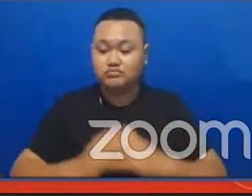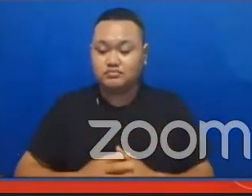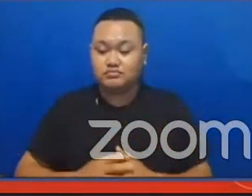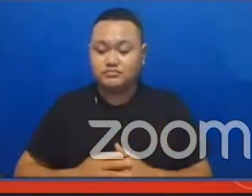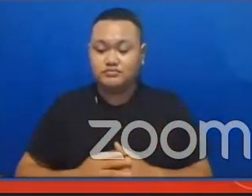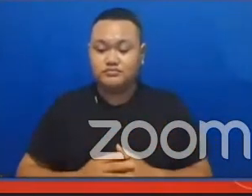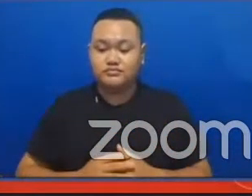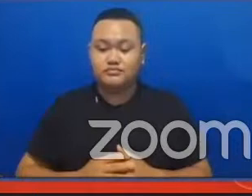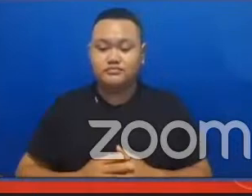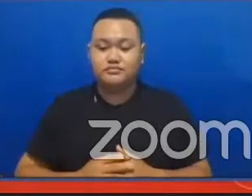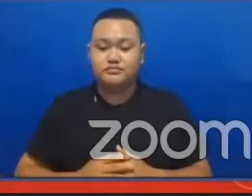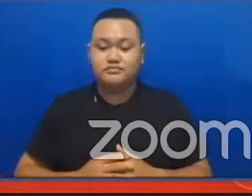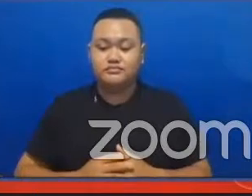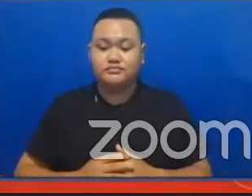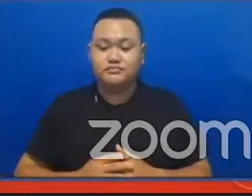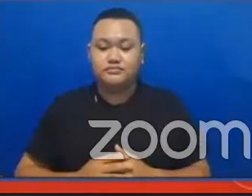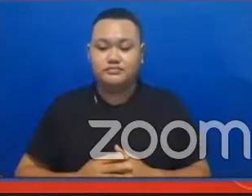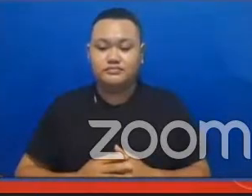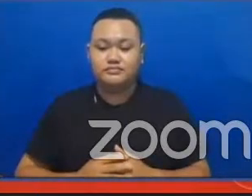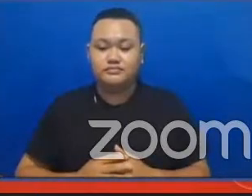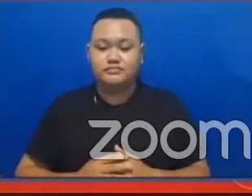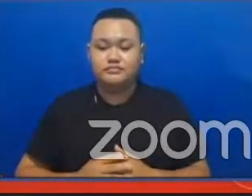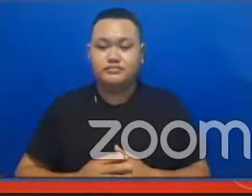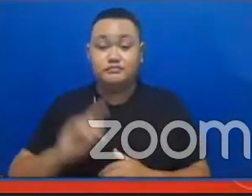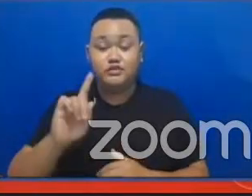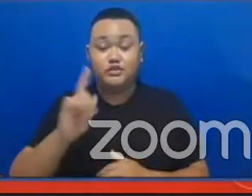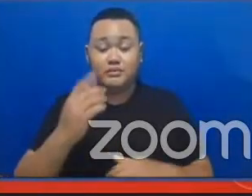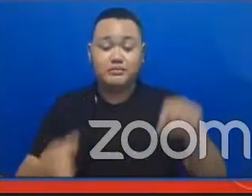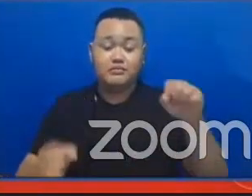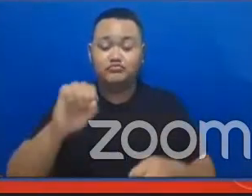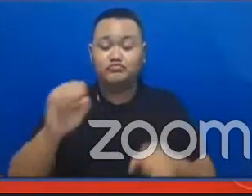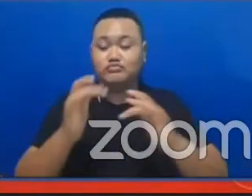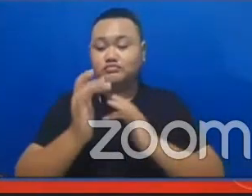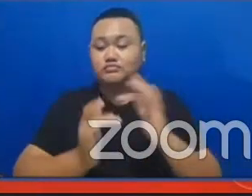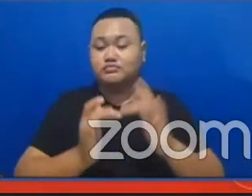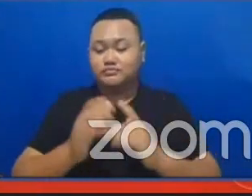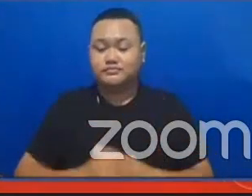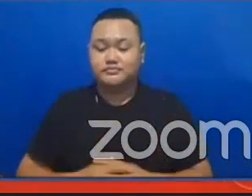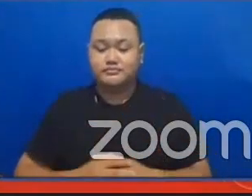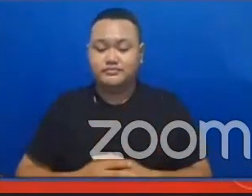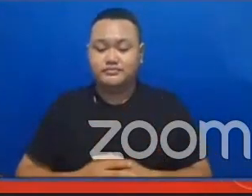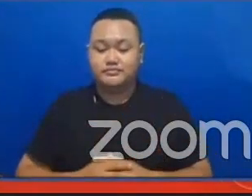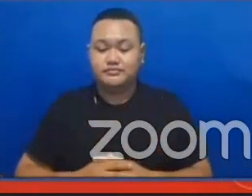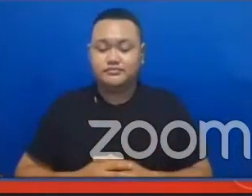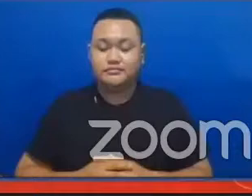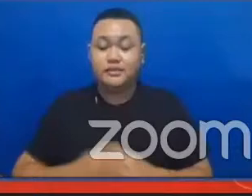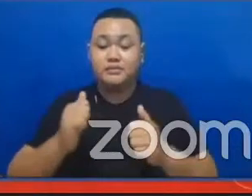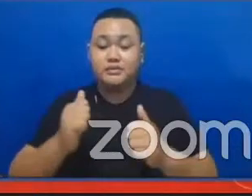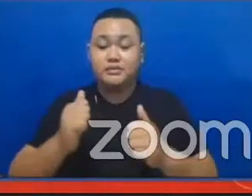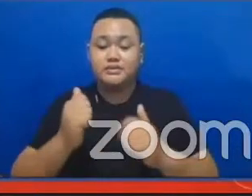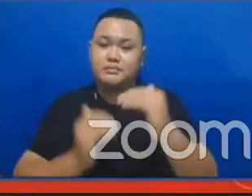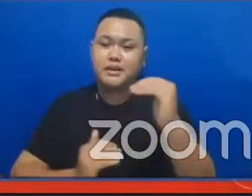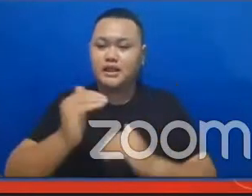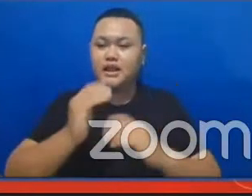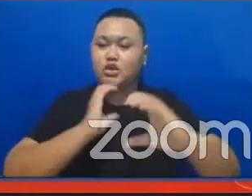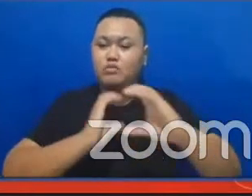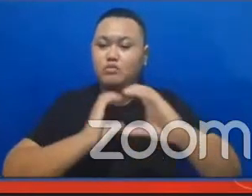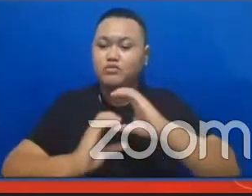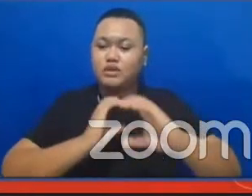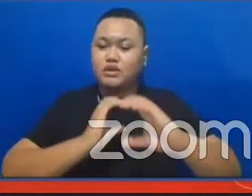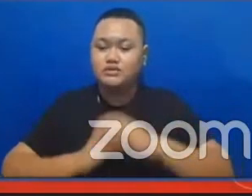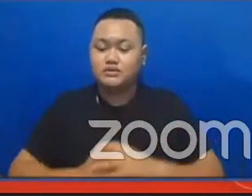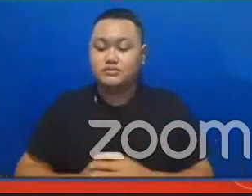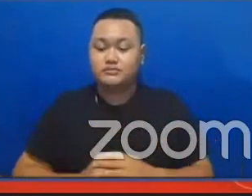melalui laboratorium baik, terutama laboratorium maya. Di samping itu juga meningkatkan komunikasi Bapak